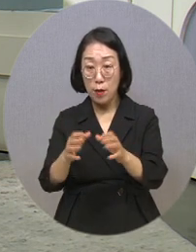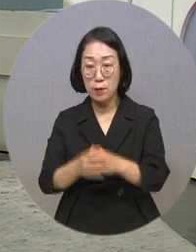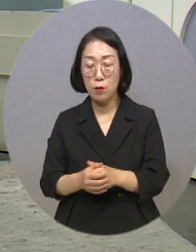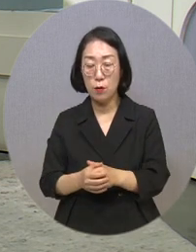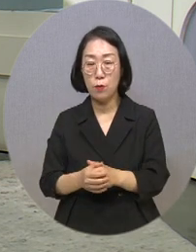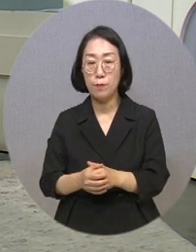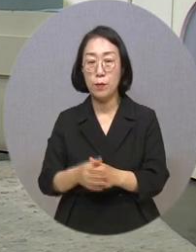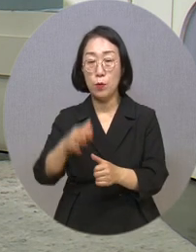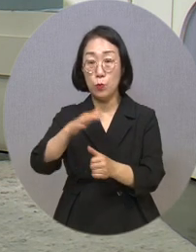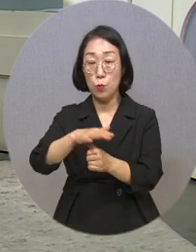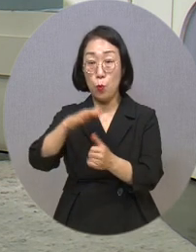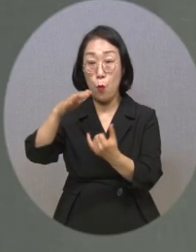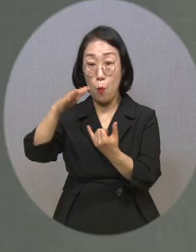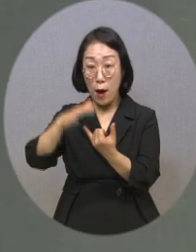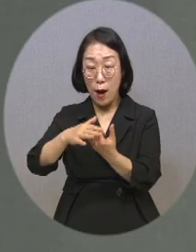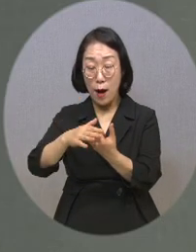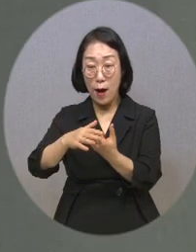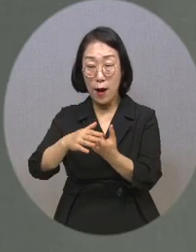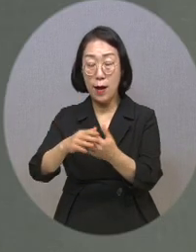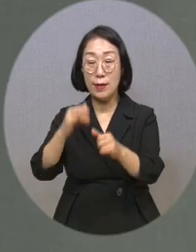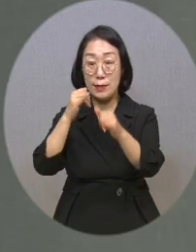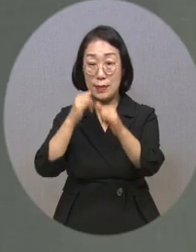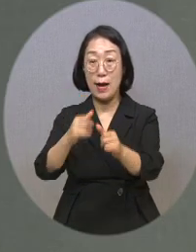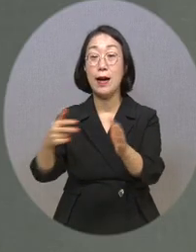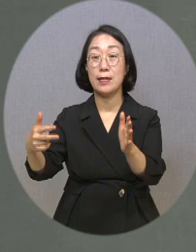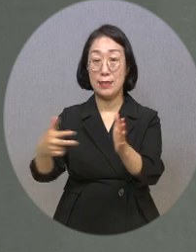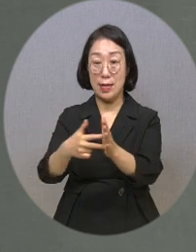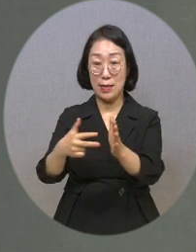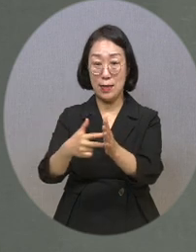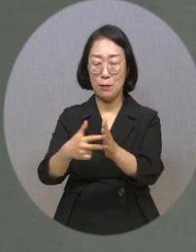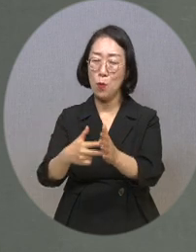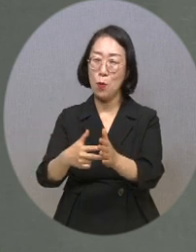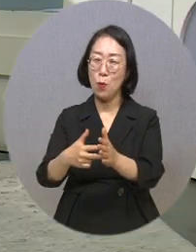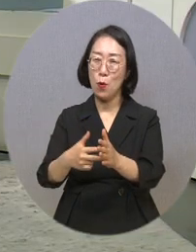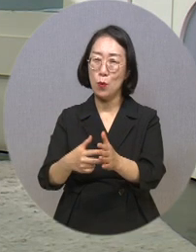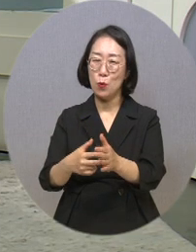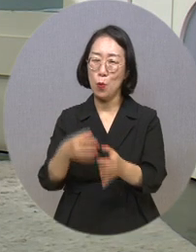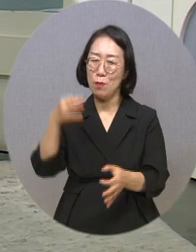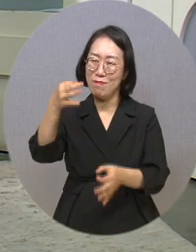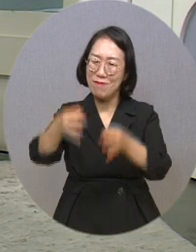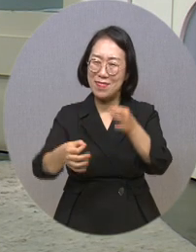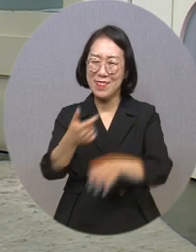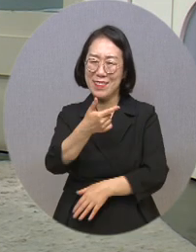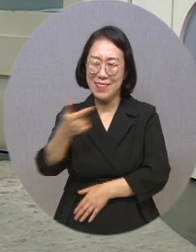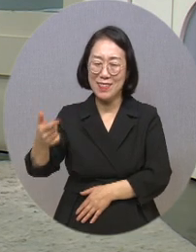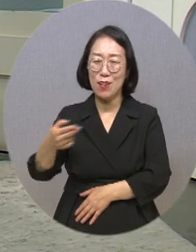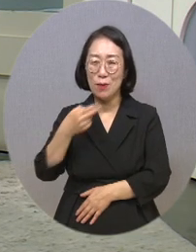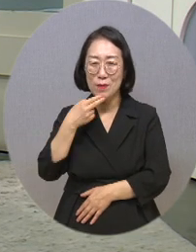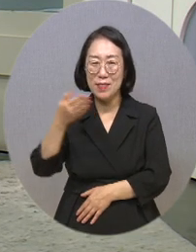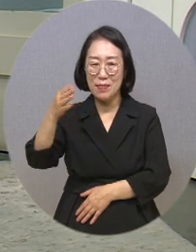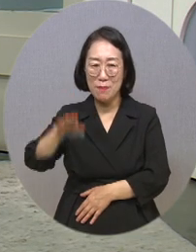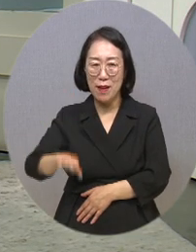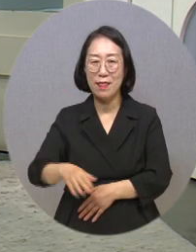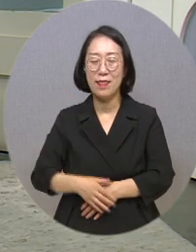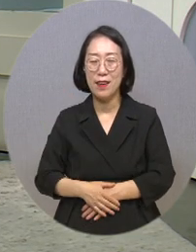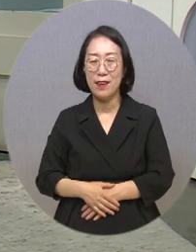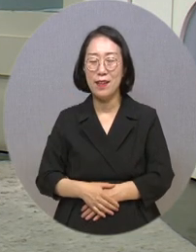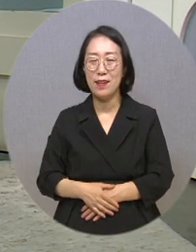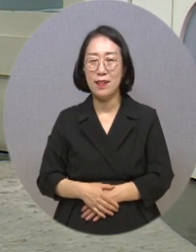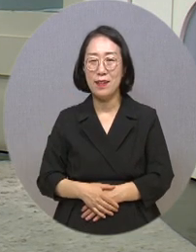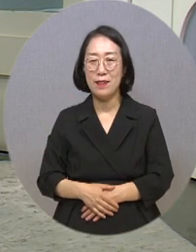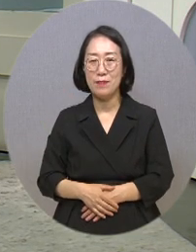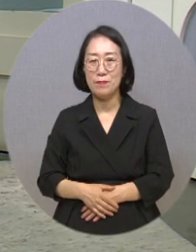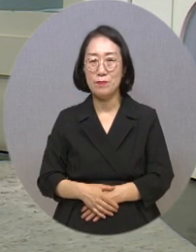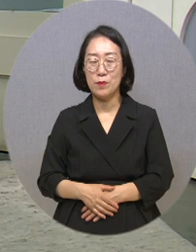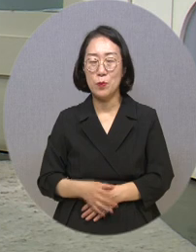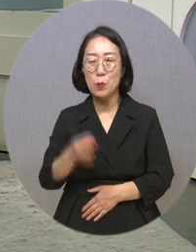재단을 건립해 가지고 거기에 뭐 출자까지는 아니지만 하여간 뭐 뭐라고 합니까? 저희가 뭐 그 저 출연을